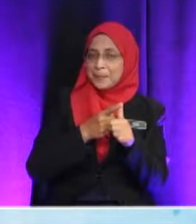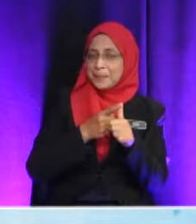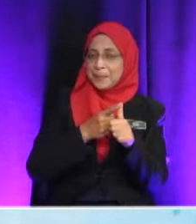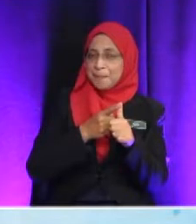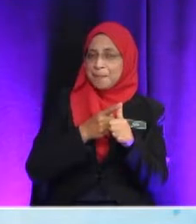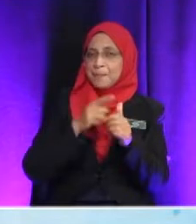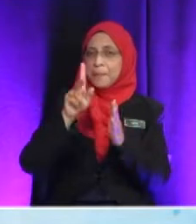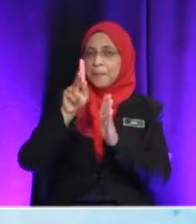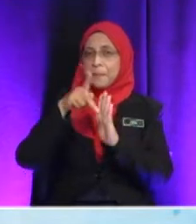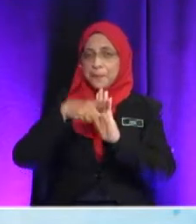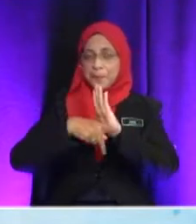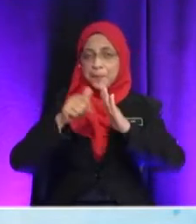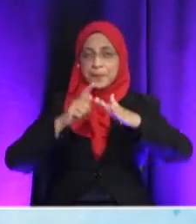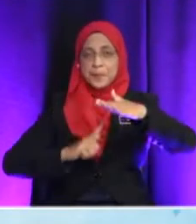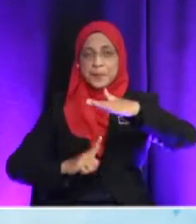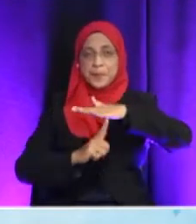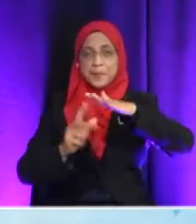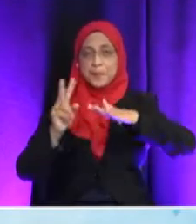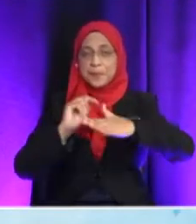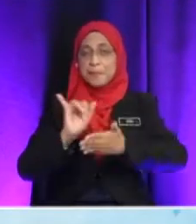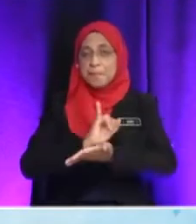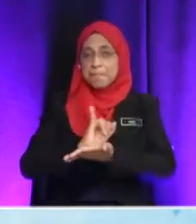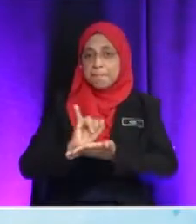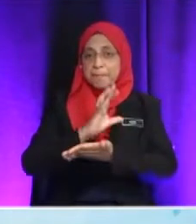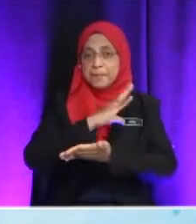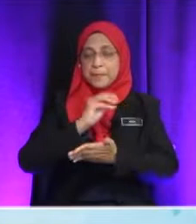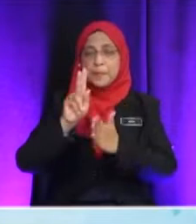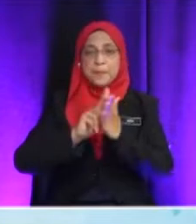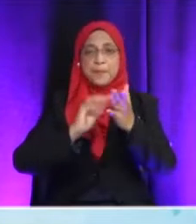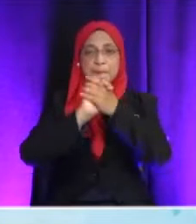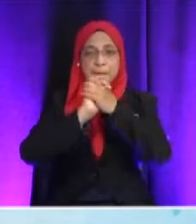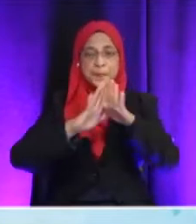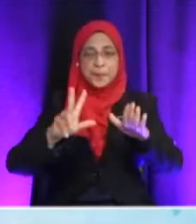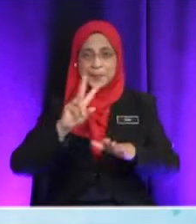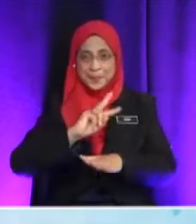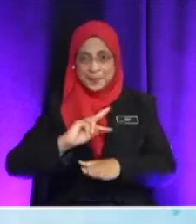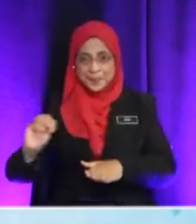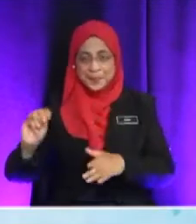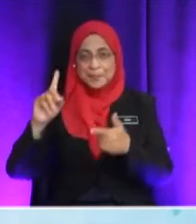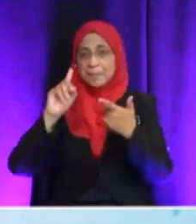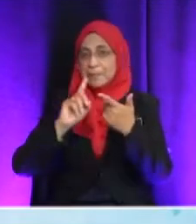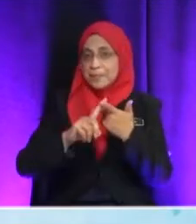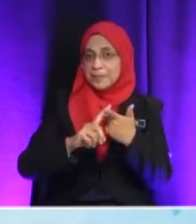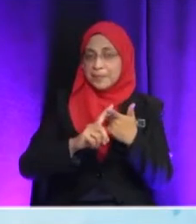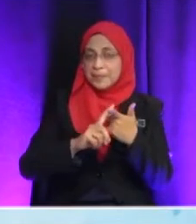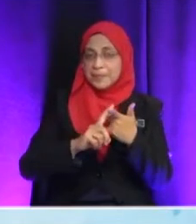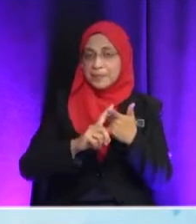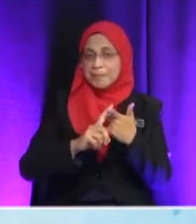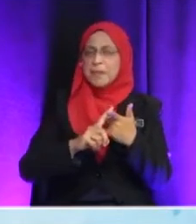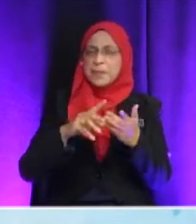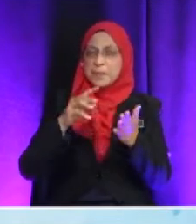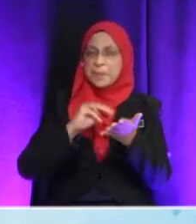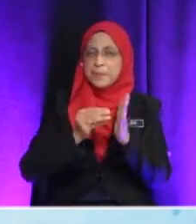perlindungan isu perlindungan insure dan keselamatan itu yang pertama bye Oke yang kita tengok dulu waktu yang